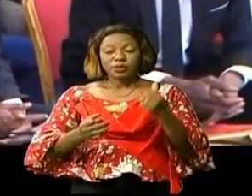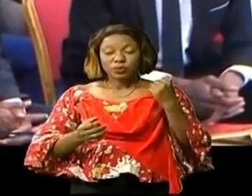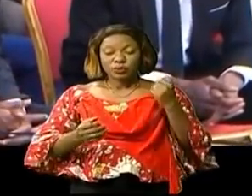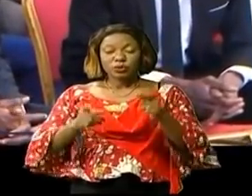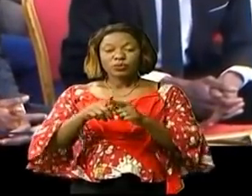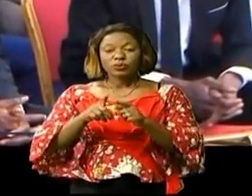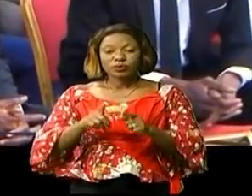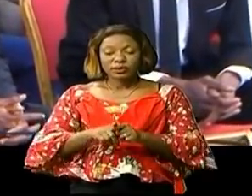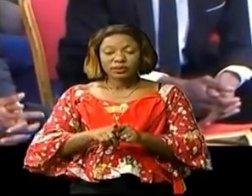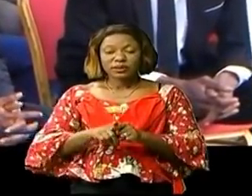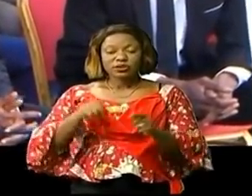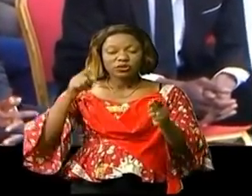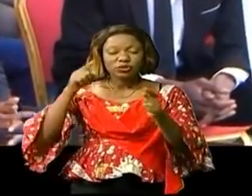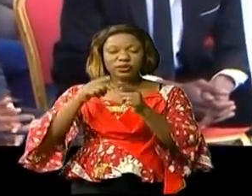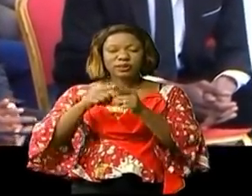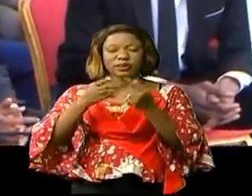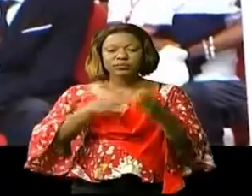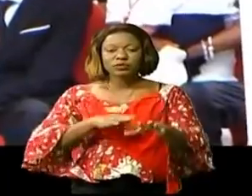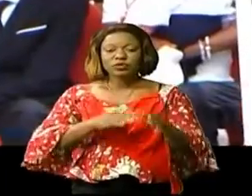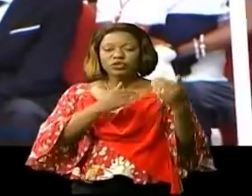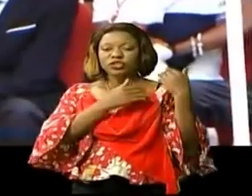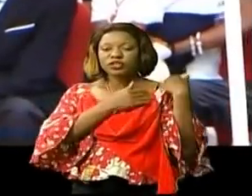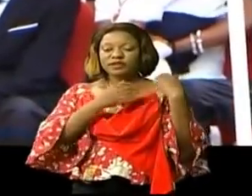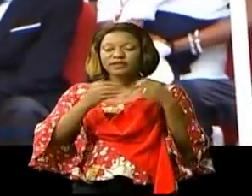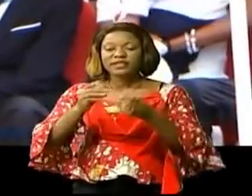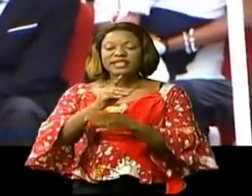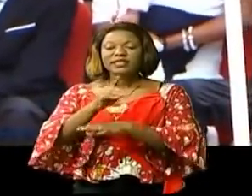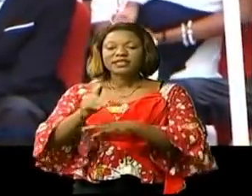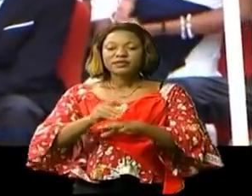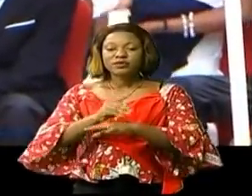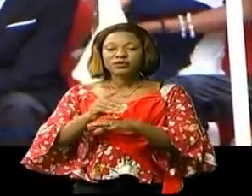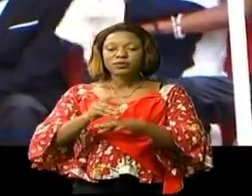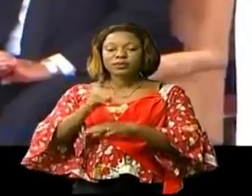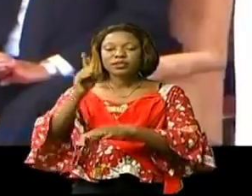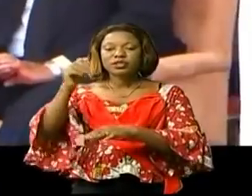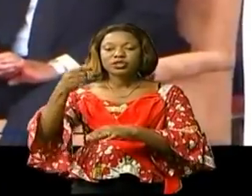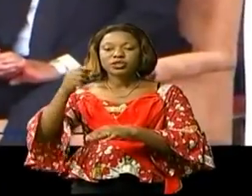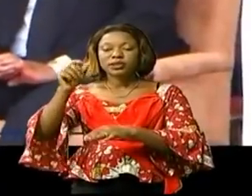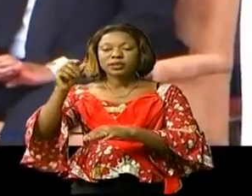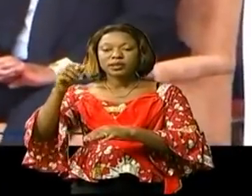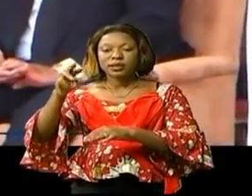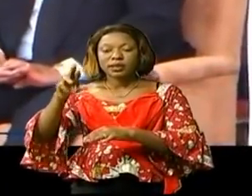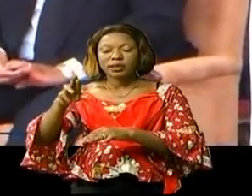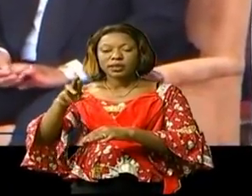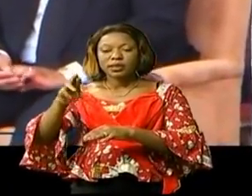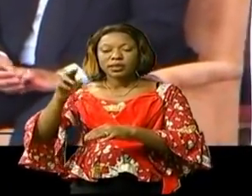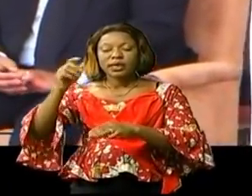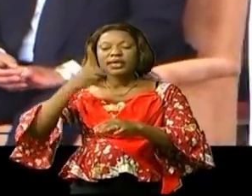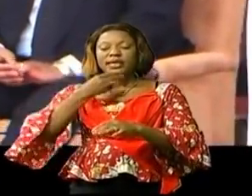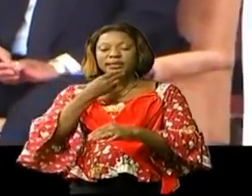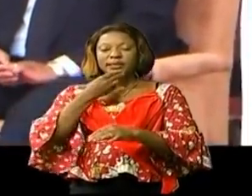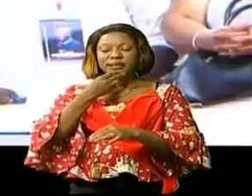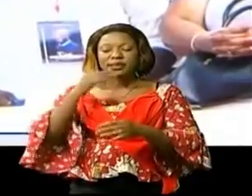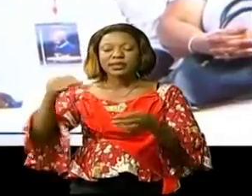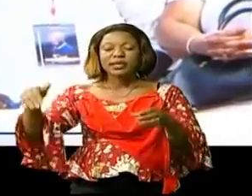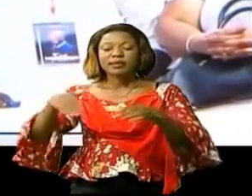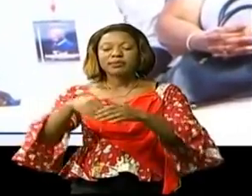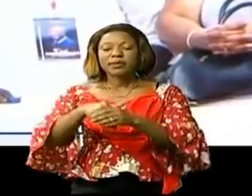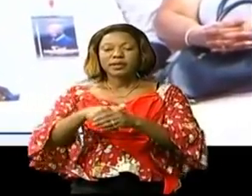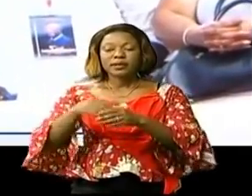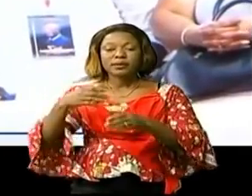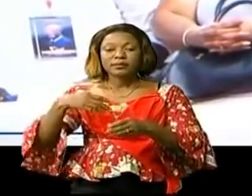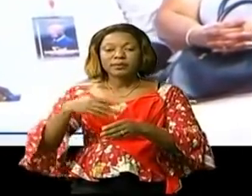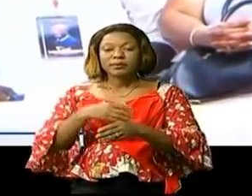était jusqu'à sa mort chef de division à la DGRAD Kasaï Oriental. Marié à Madame